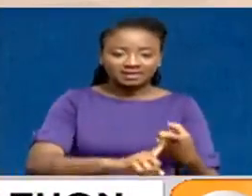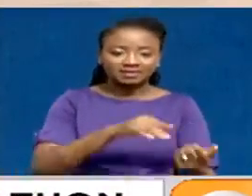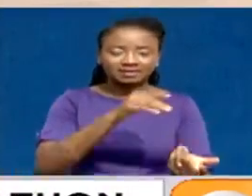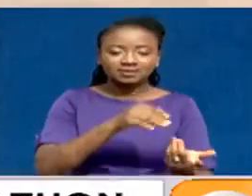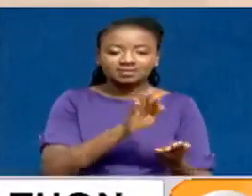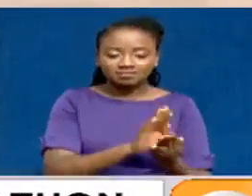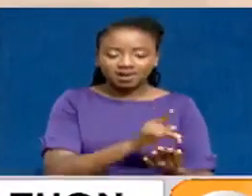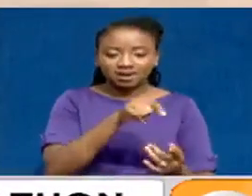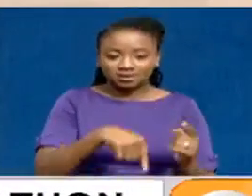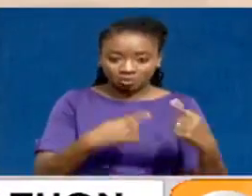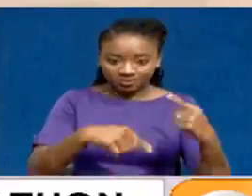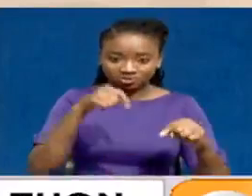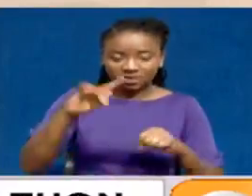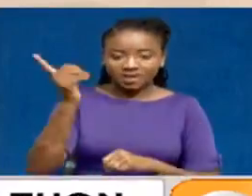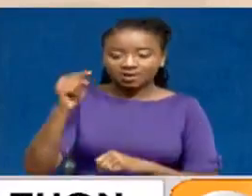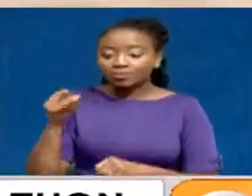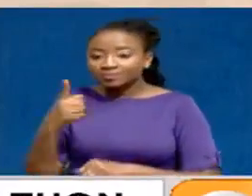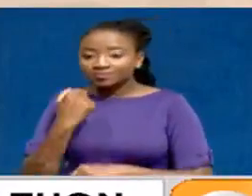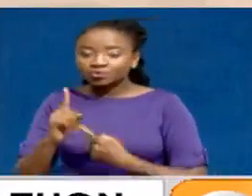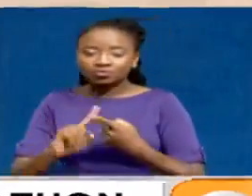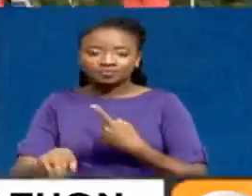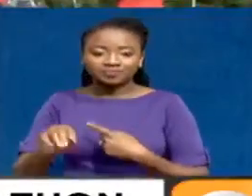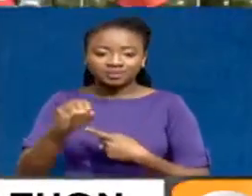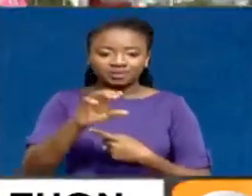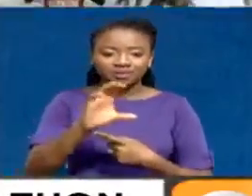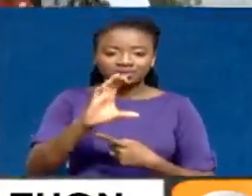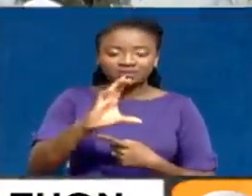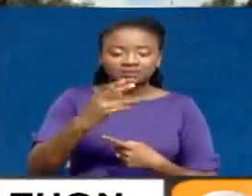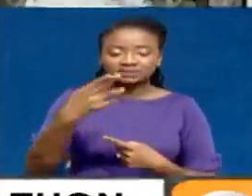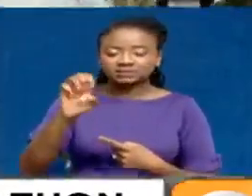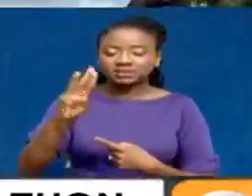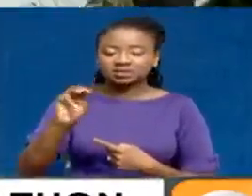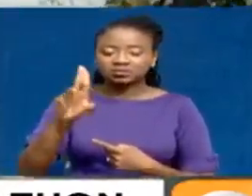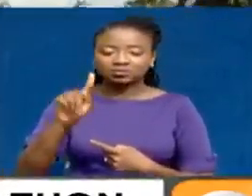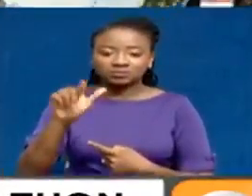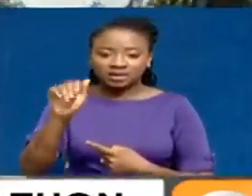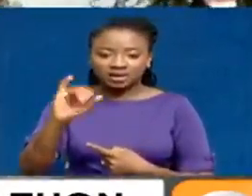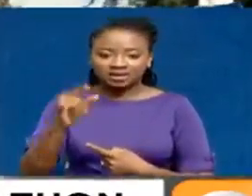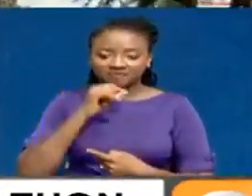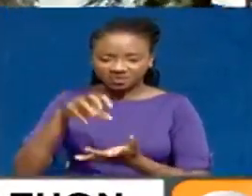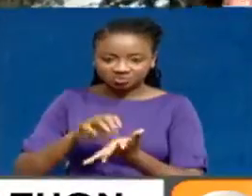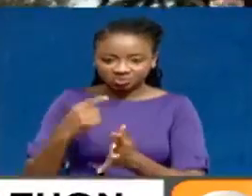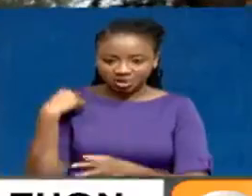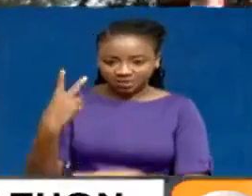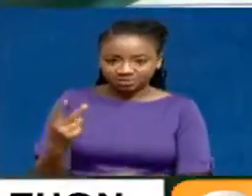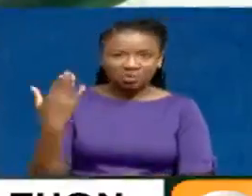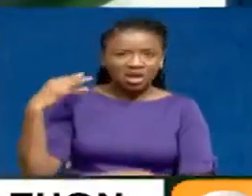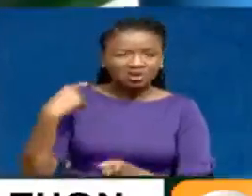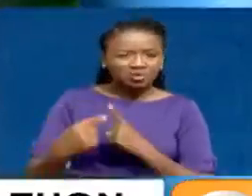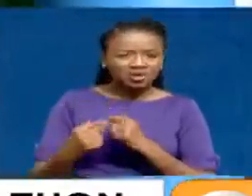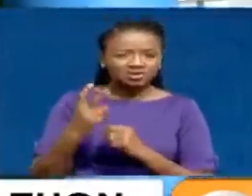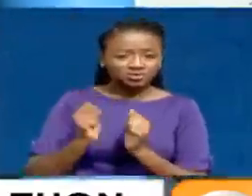hapa mjini Nairobi. Mwanariadha Chemutai Rionotukei, ambaye alimaliza nafasi ya pili katika makala ya mwisho aliyoandaliwa mwaka